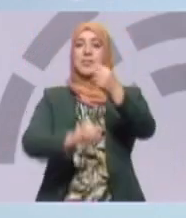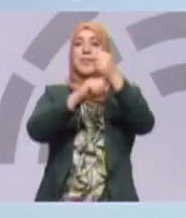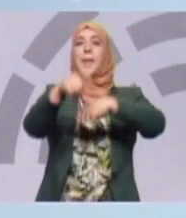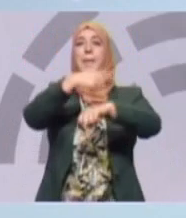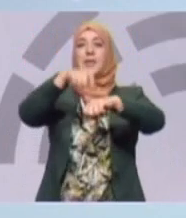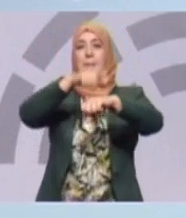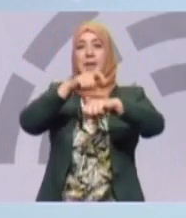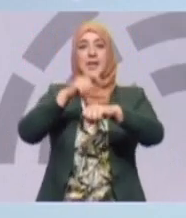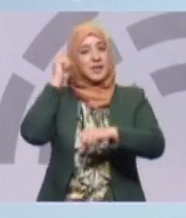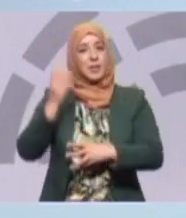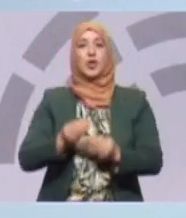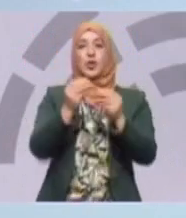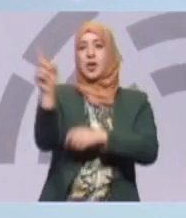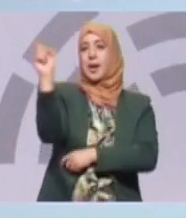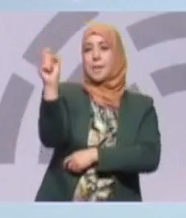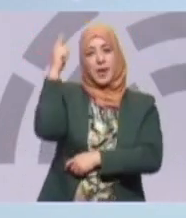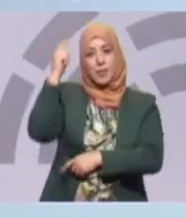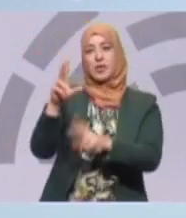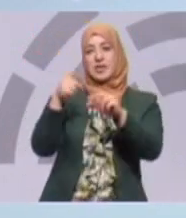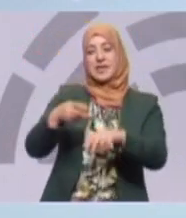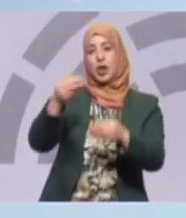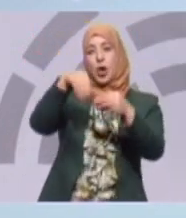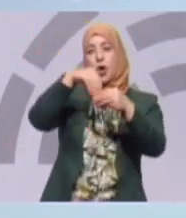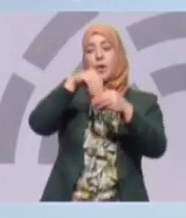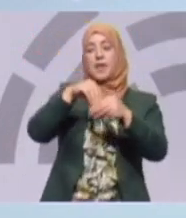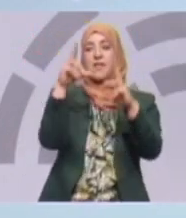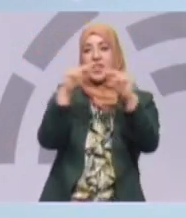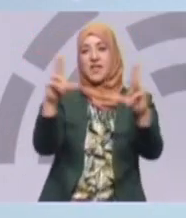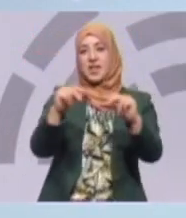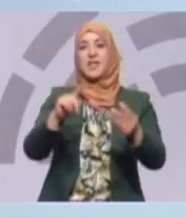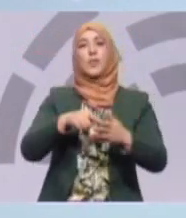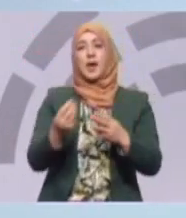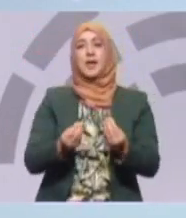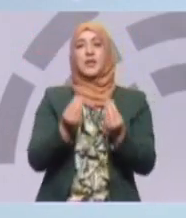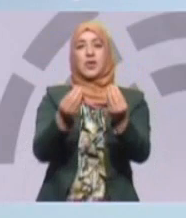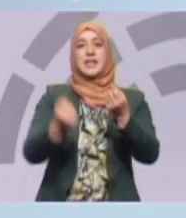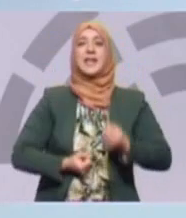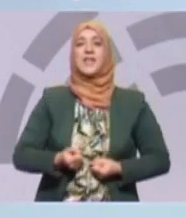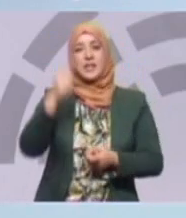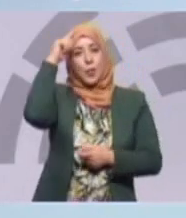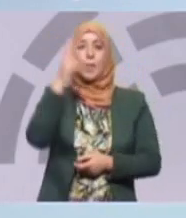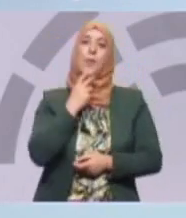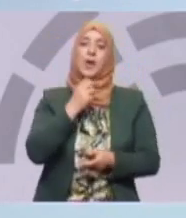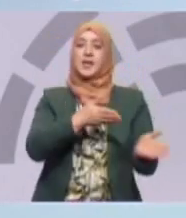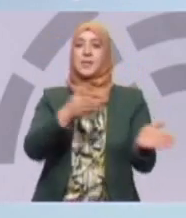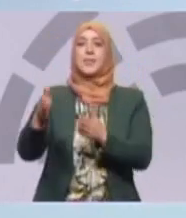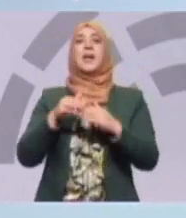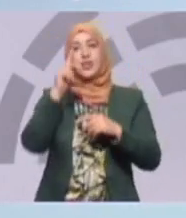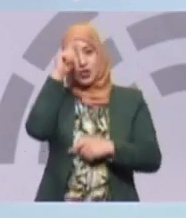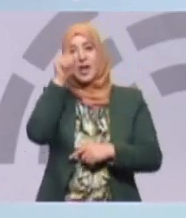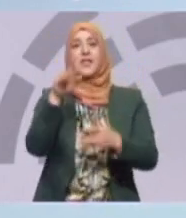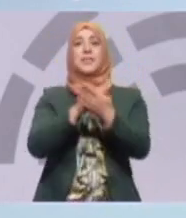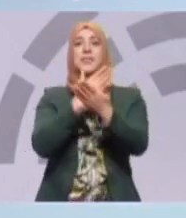لترفيع الموارد المائيه لمزيد العنايه بالنظافه والبنيه التحتيه والتقريب الخدمه احداث محول